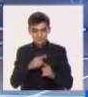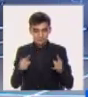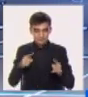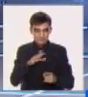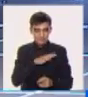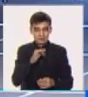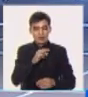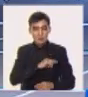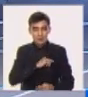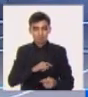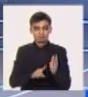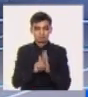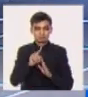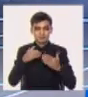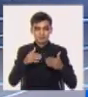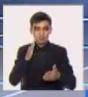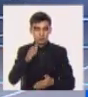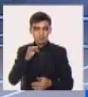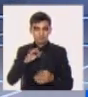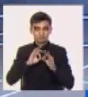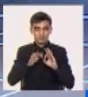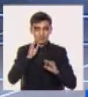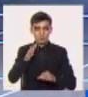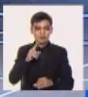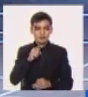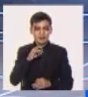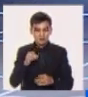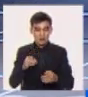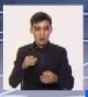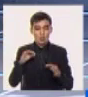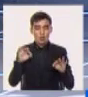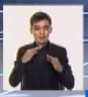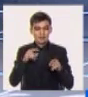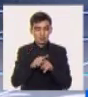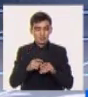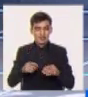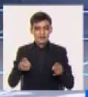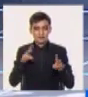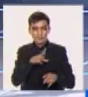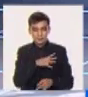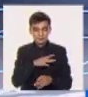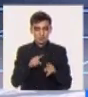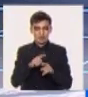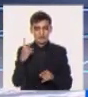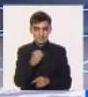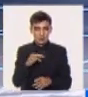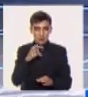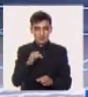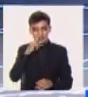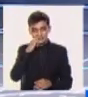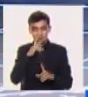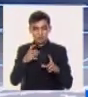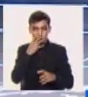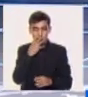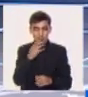работу. Зарина Беремкул расскажет подробнее. Зарина, до начала осени остаются всего 2 недели. Смогут ли казахстанцы купить теплую одежду